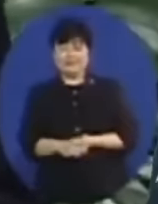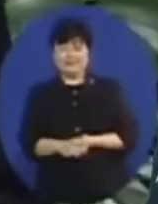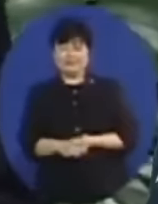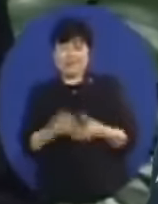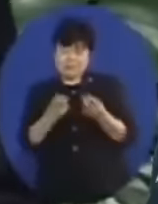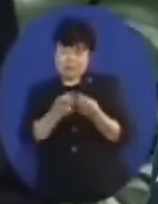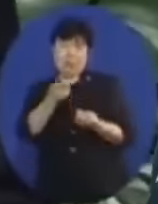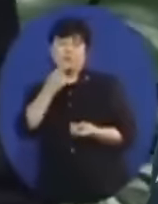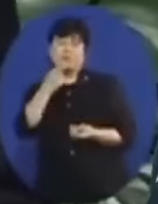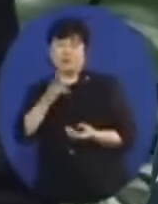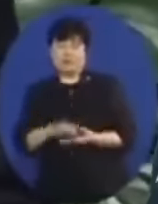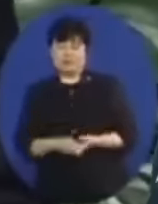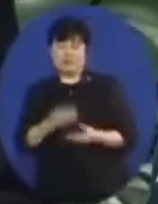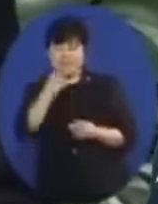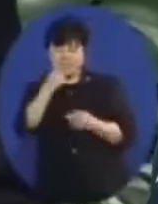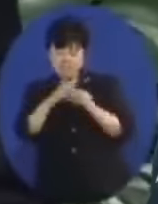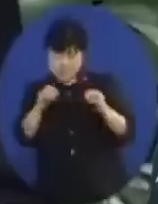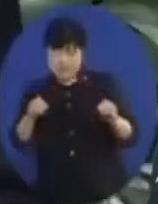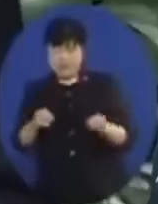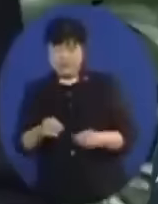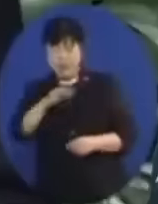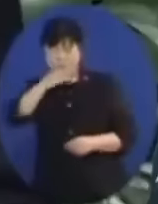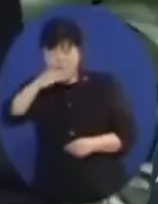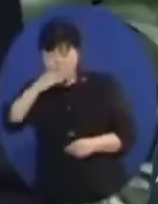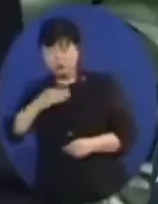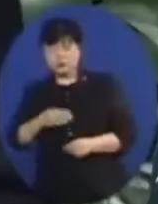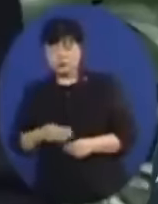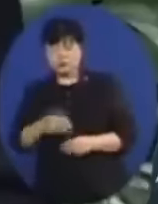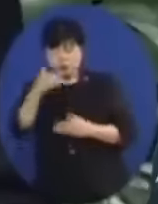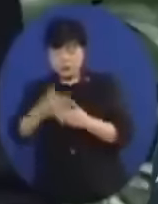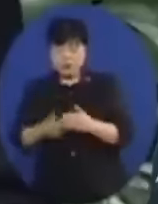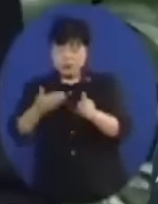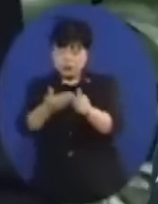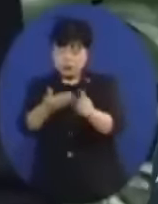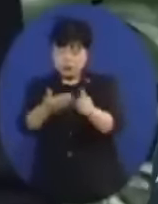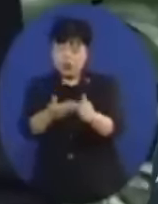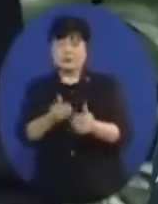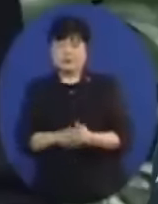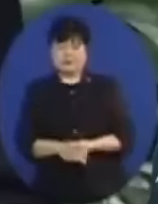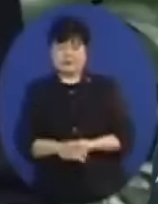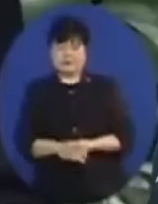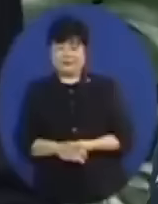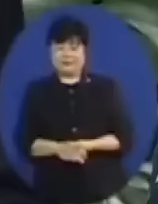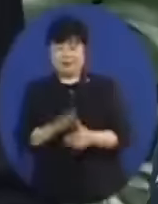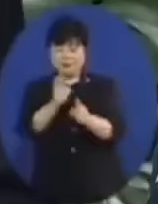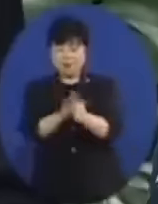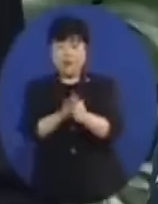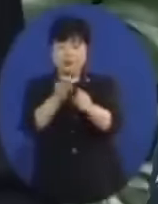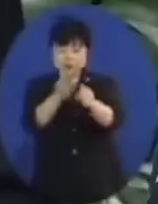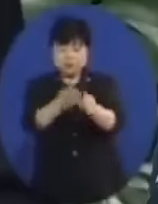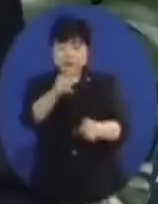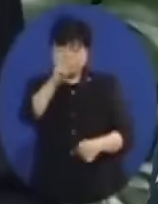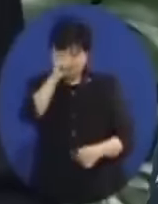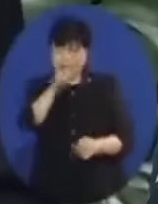할 수 없이 밀가루라도 강냉이라도 남아가는 쌀이라도 이때 도와주는 것이